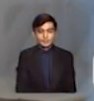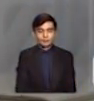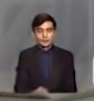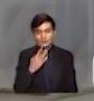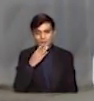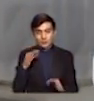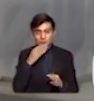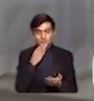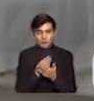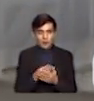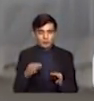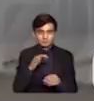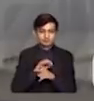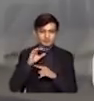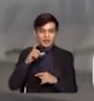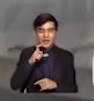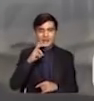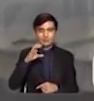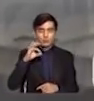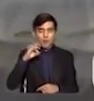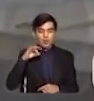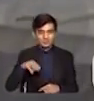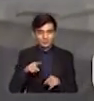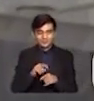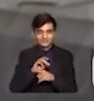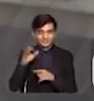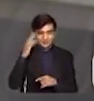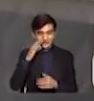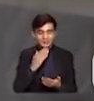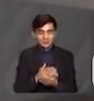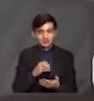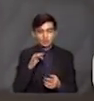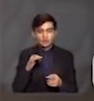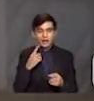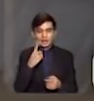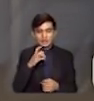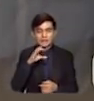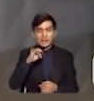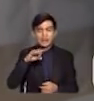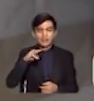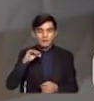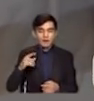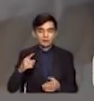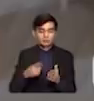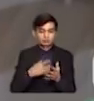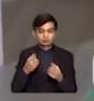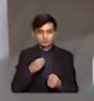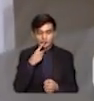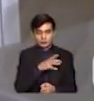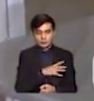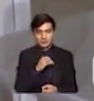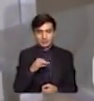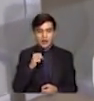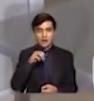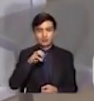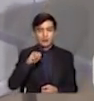Шетелге өз өнімдерін экспортқа шығару үшін шаруашылықтардың әр жөнелтуіне есті бір сертификаттарын алу талап етілген. Ол үшін